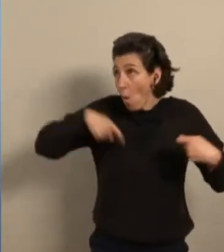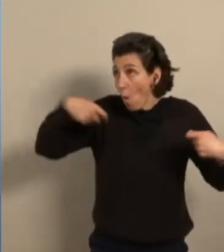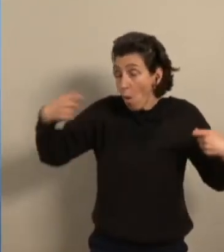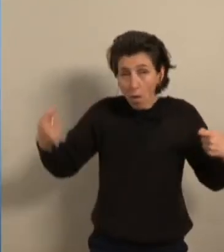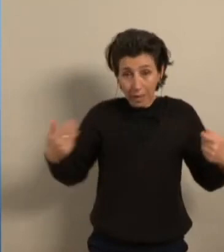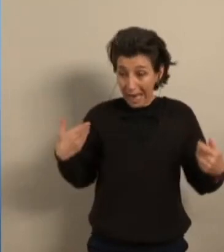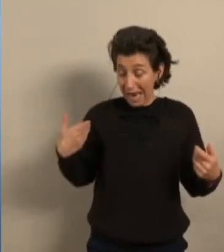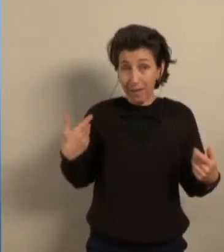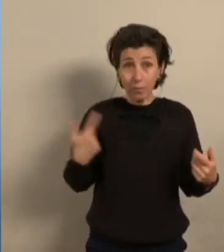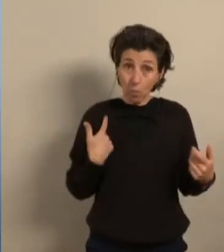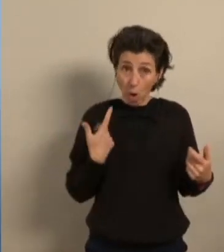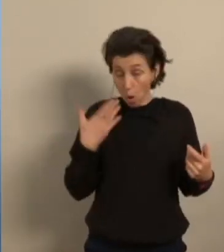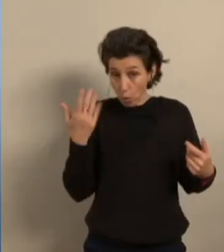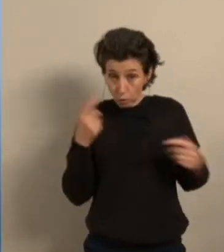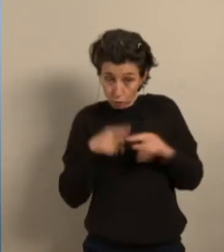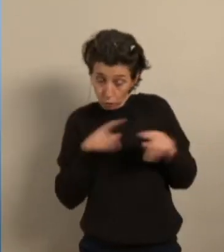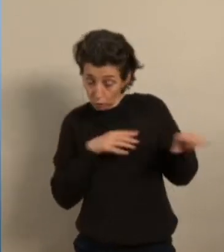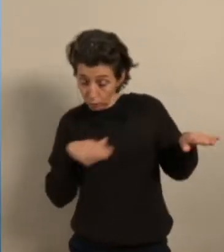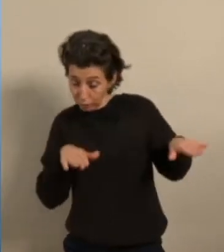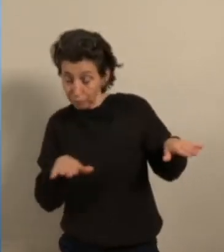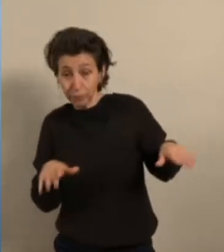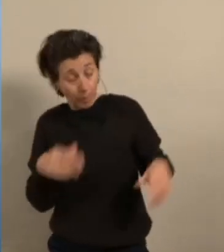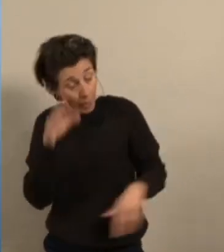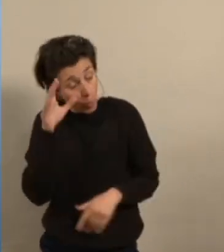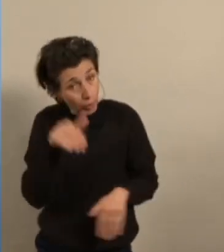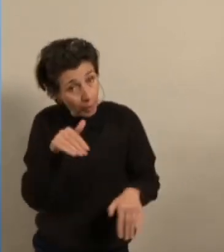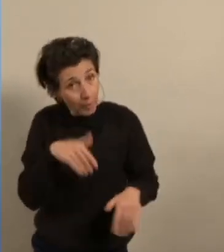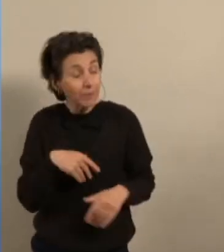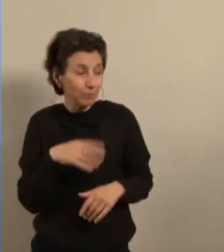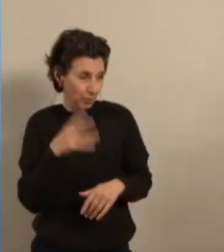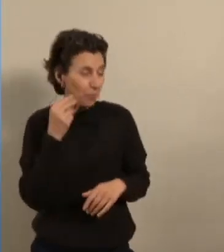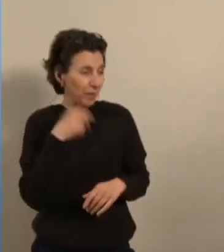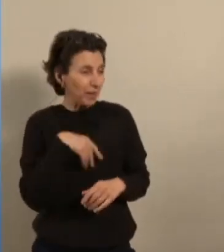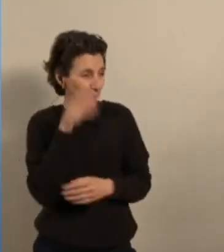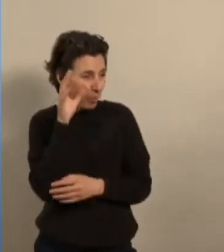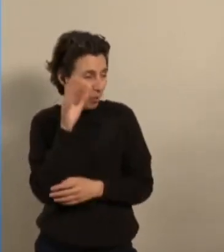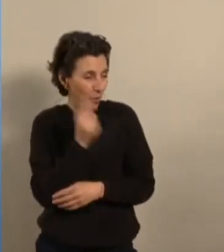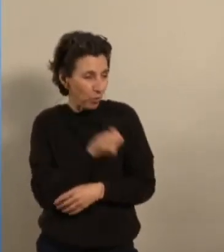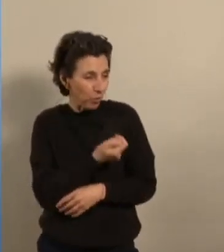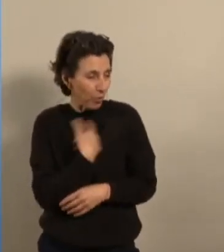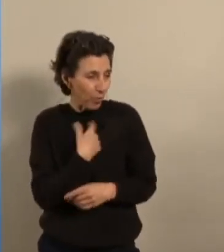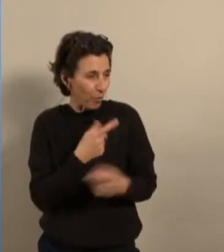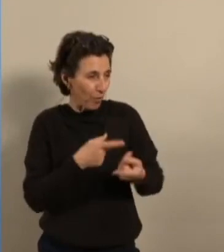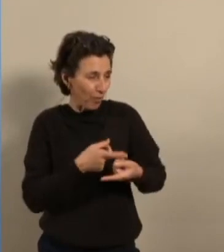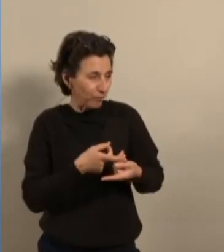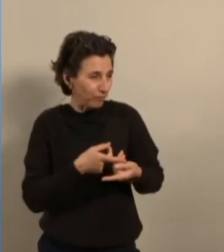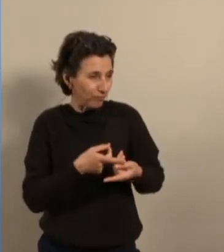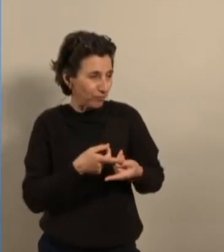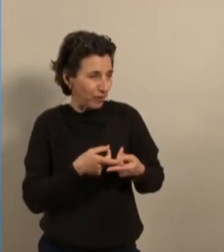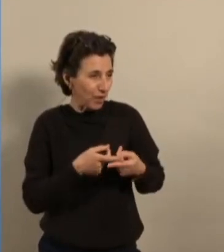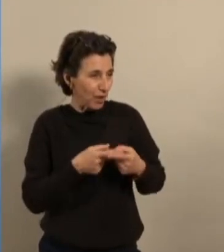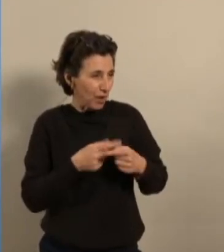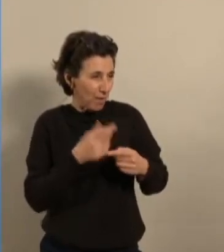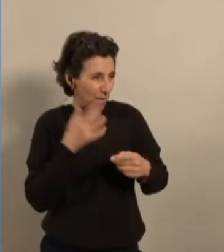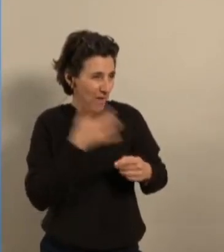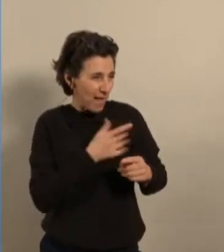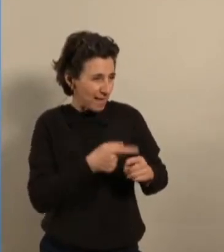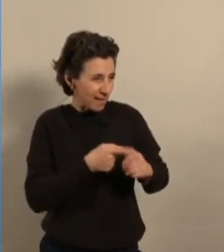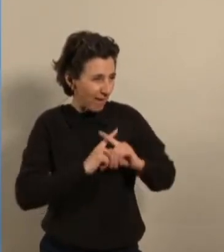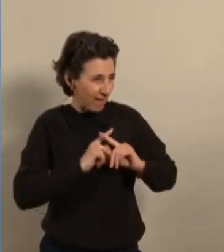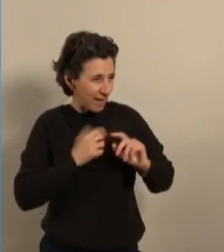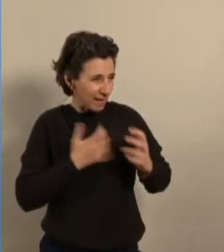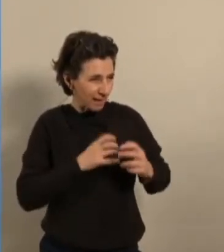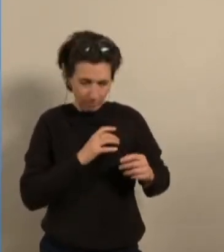fais d'autres choses en parallèle, mais oui, je vous écoute quand même. J'ai bien compris que vous essayez de convaincre, de menacer, mais ça c'est un autre sujet.